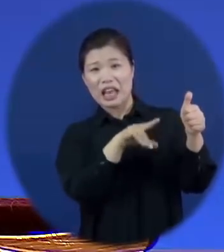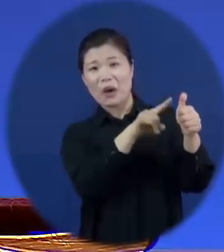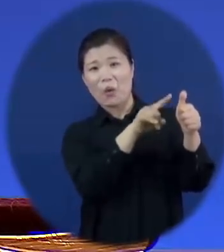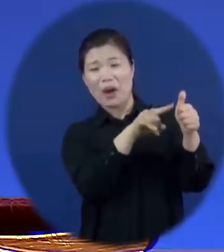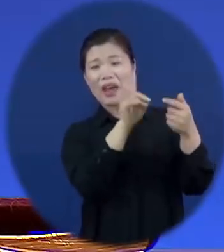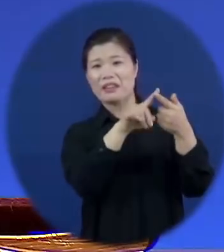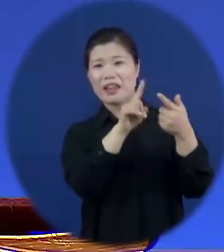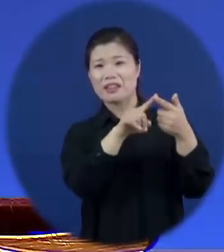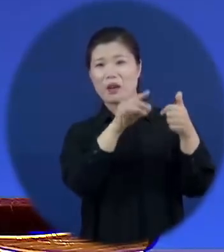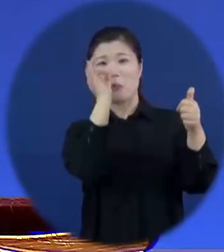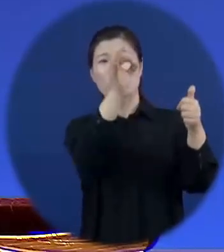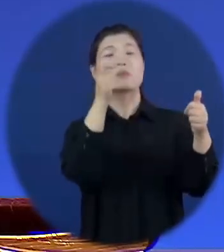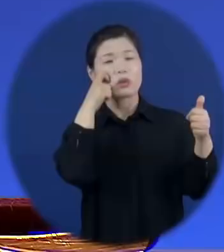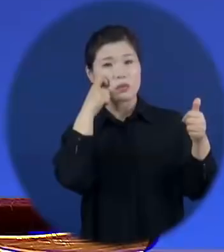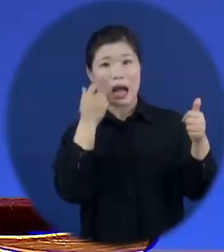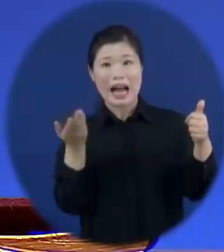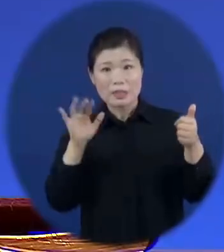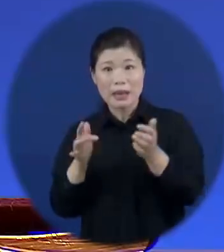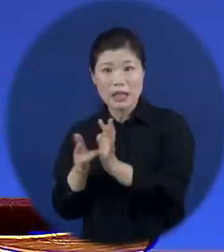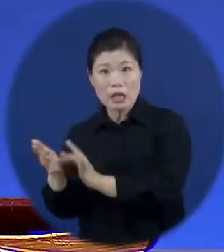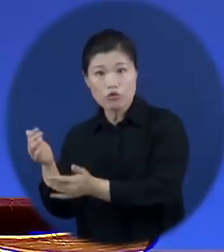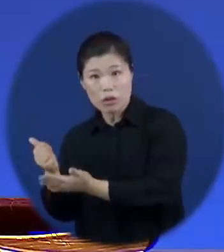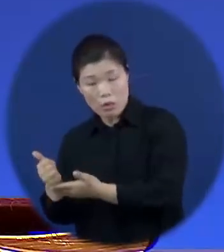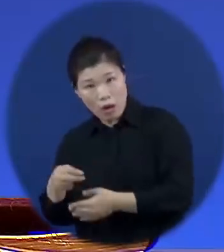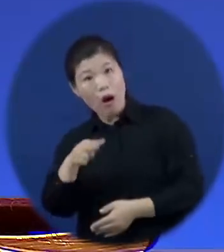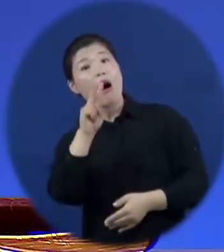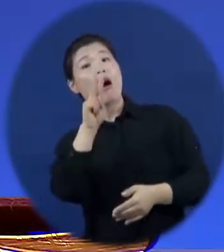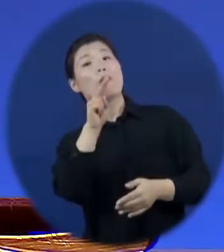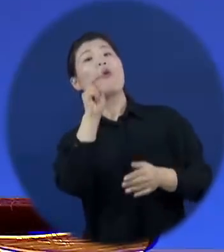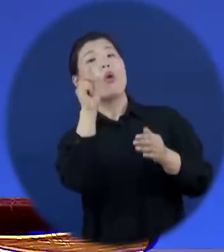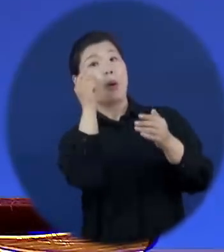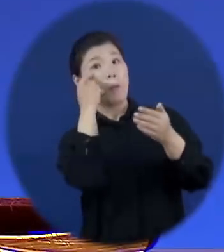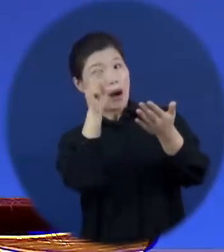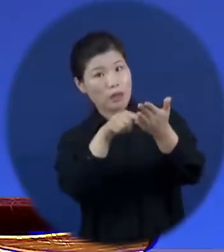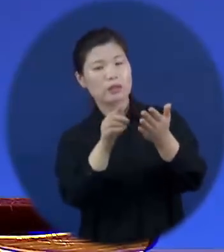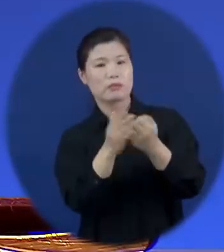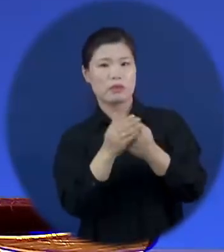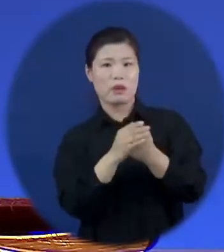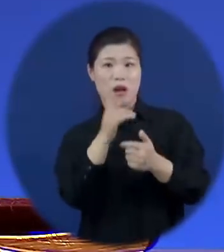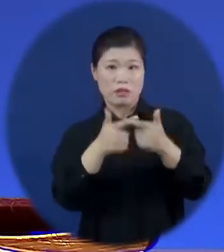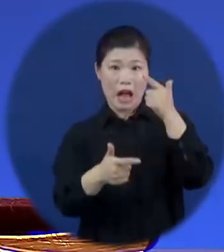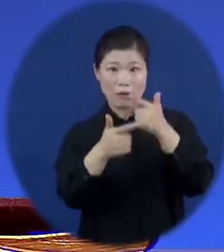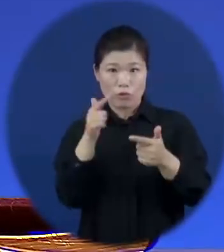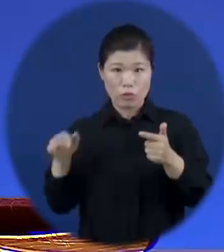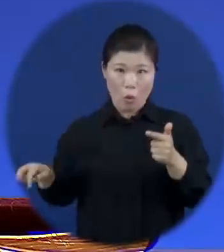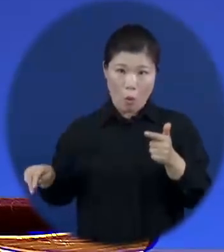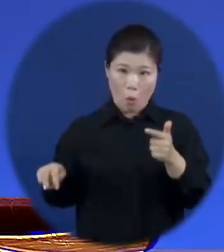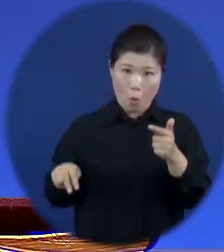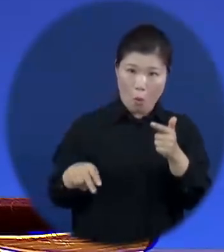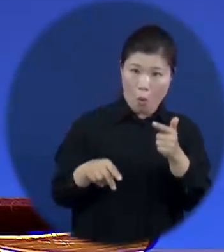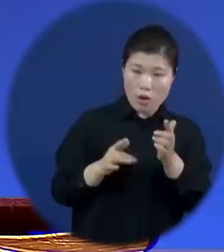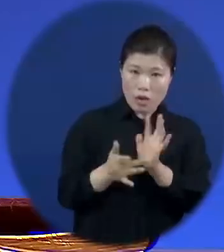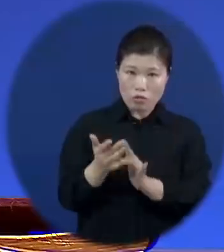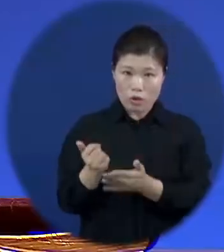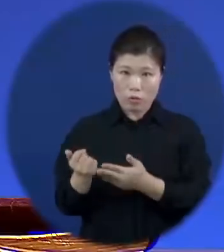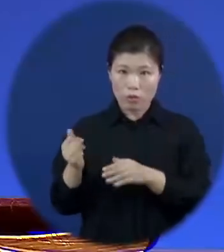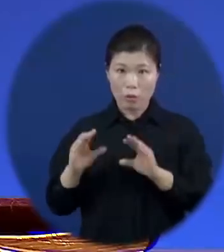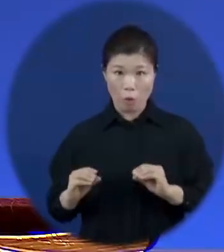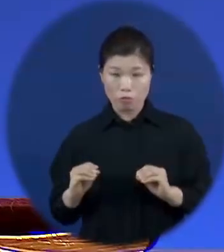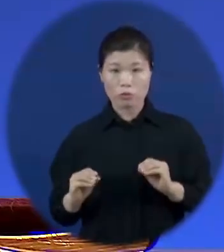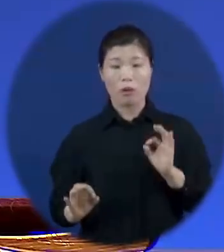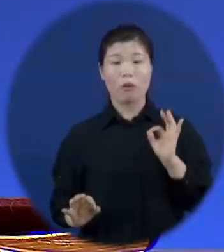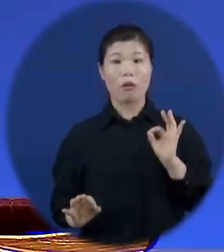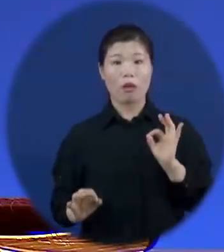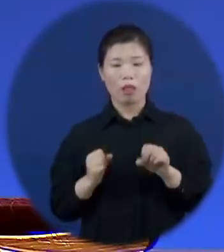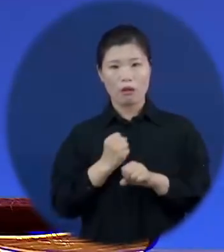그냥 지나치지 않으셨습니다. 예수님은 돌연 그 돌무화과 나무 아래로 오시더니 걸음을 딱